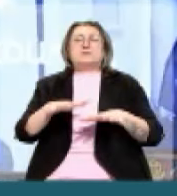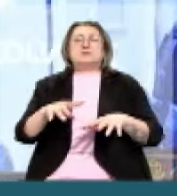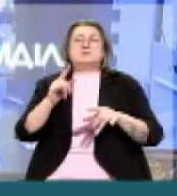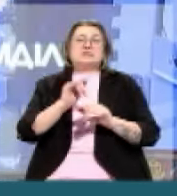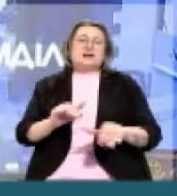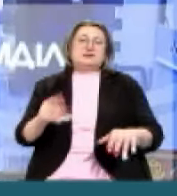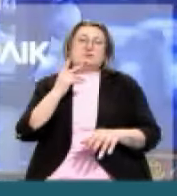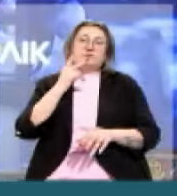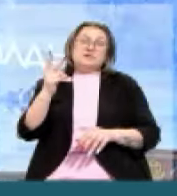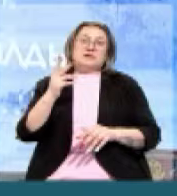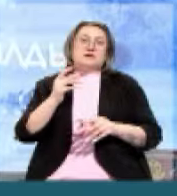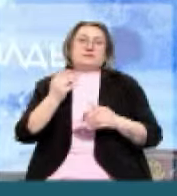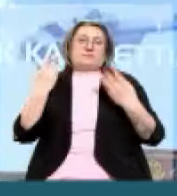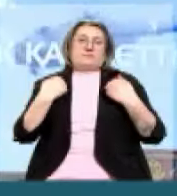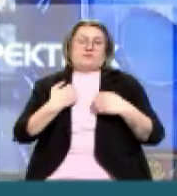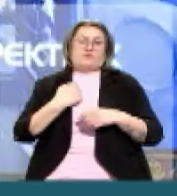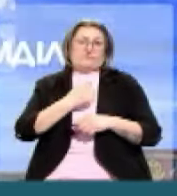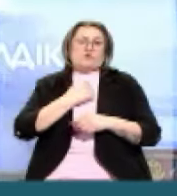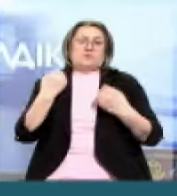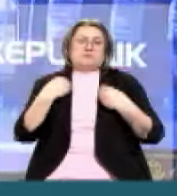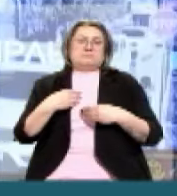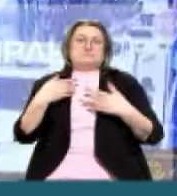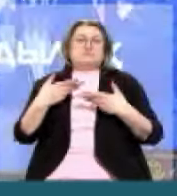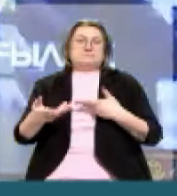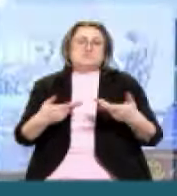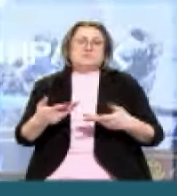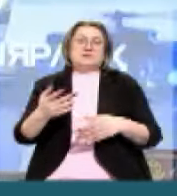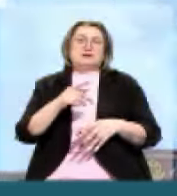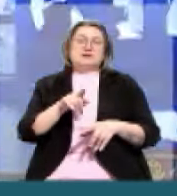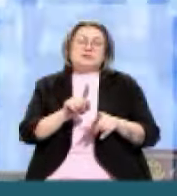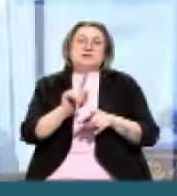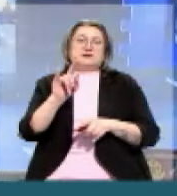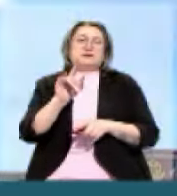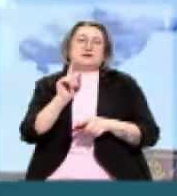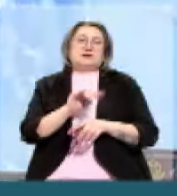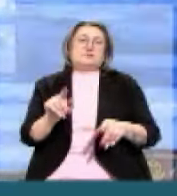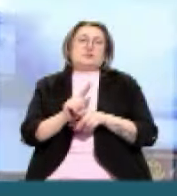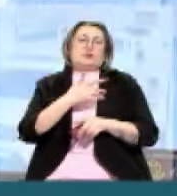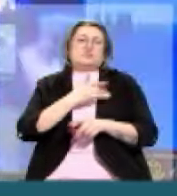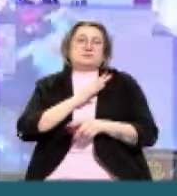көрсе, мен өскенде әскери қызметші боламын деген үлкен